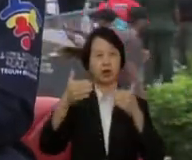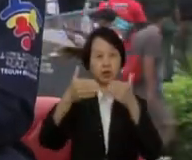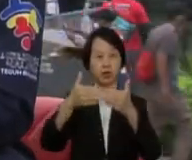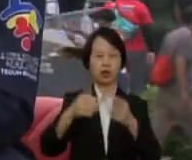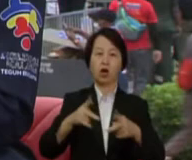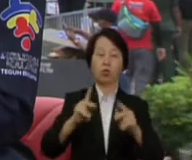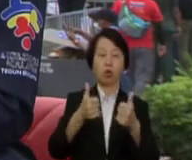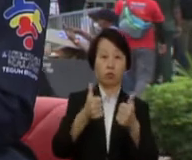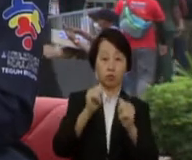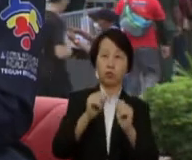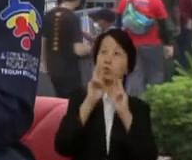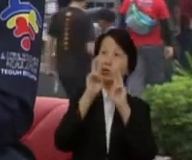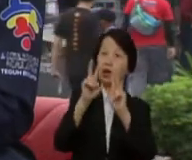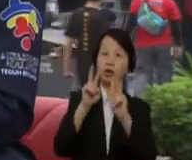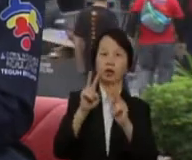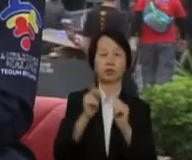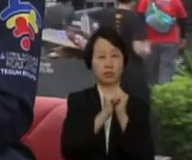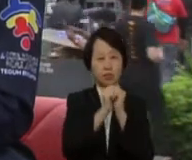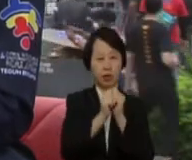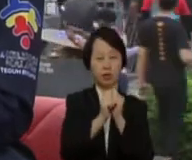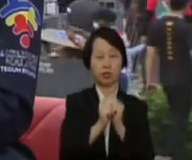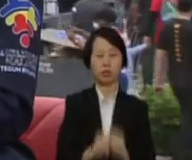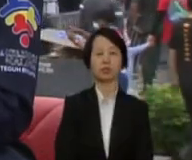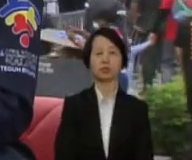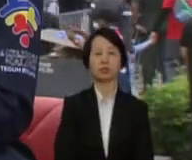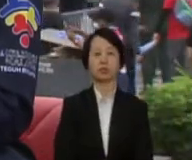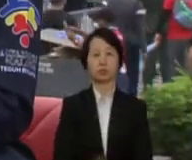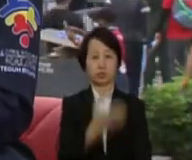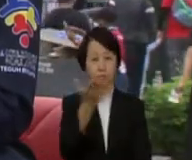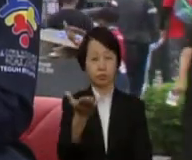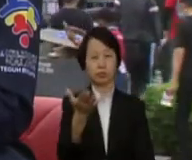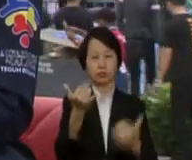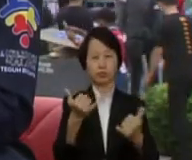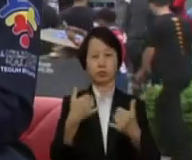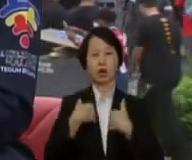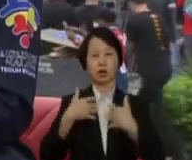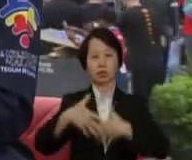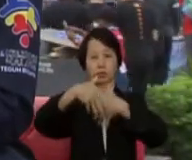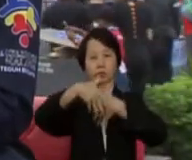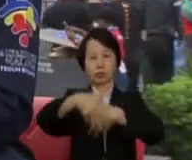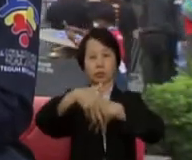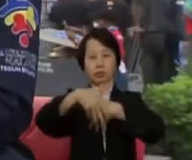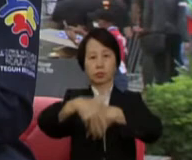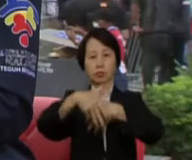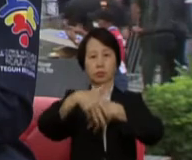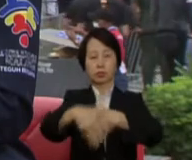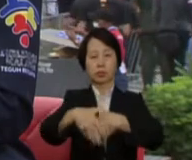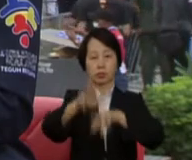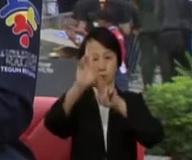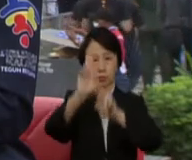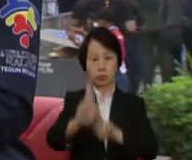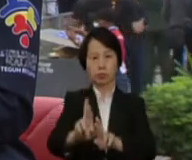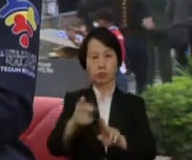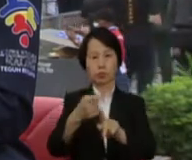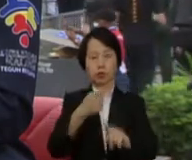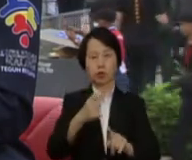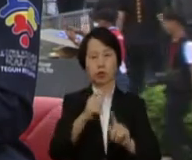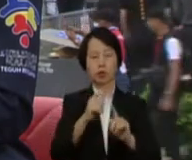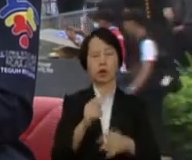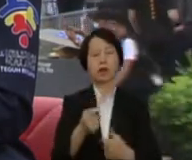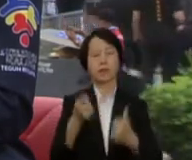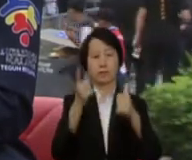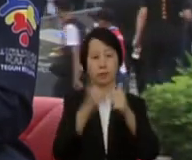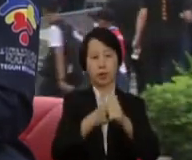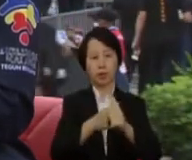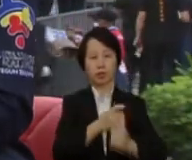peluang keemasan yang tidak wajar untuk kita sama-sama lepaskan. Betul. Saudara, ketika ini perbarisan masuk kawalan kehormatan utama dari Batalion